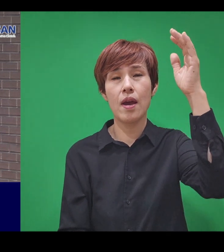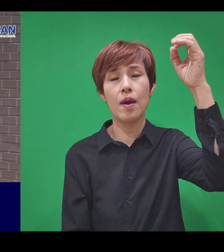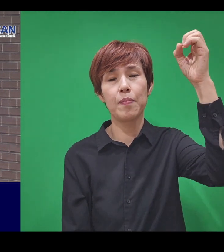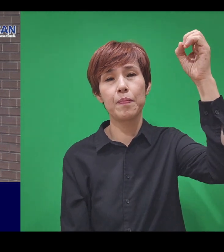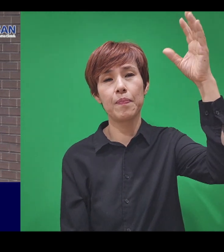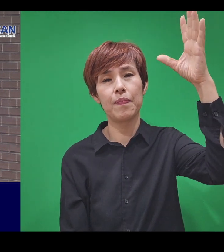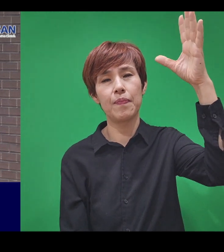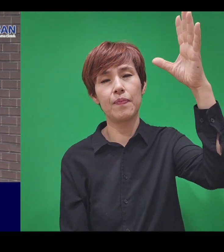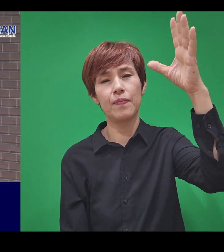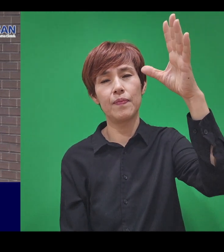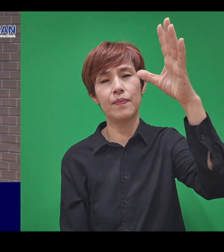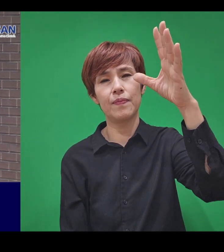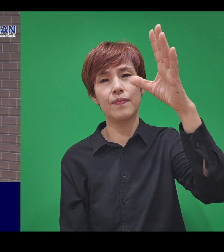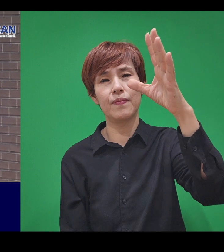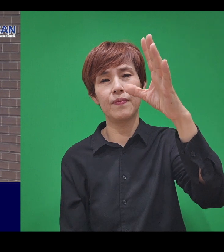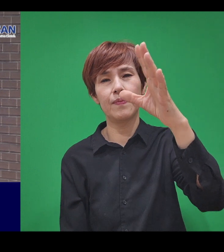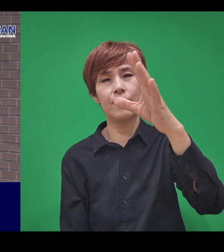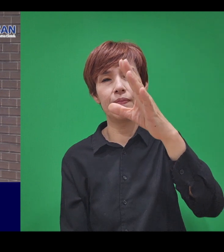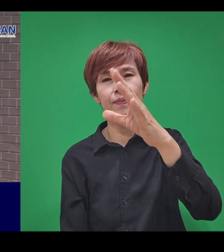영광의 빛